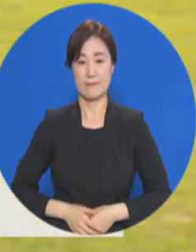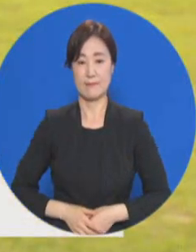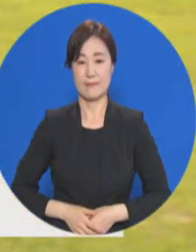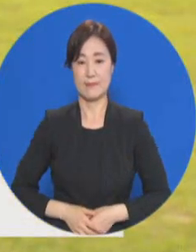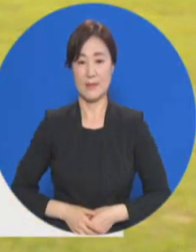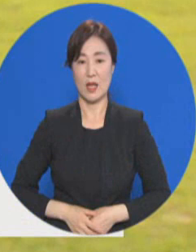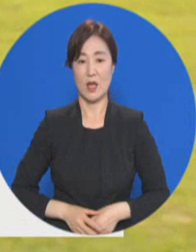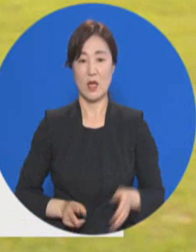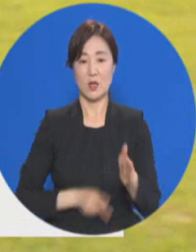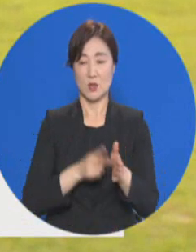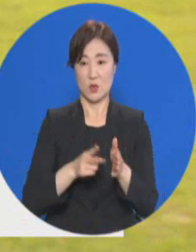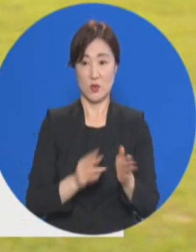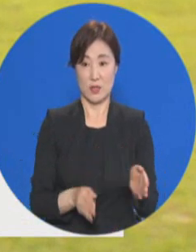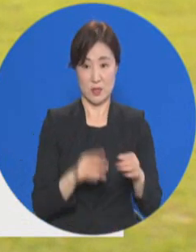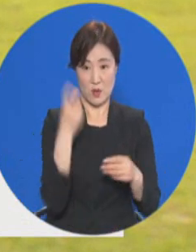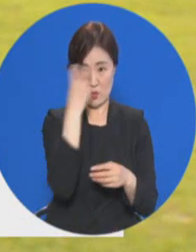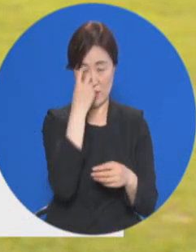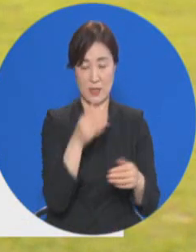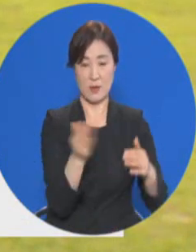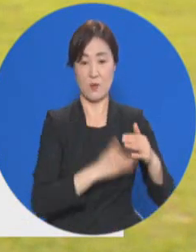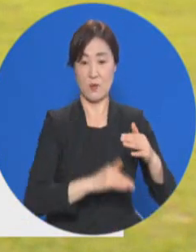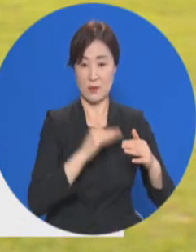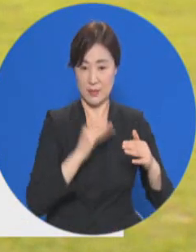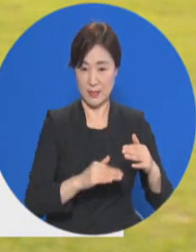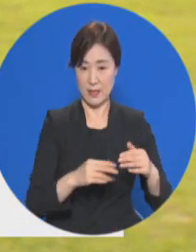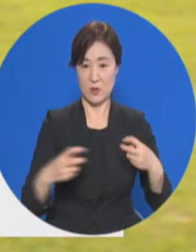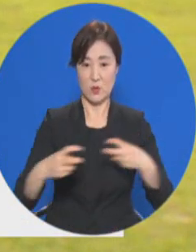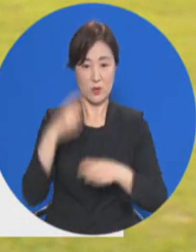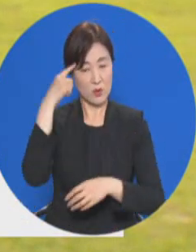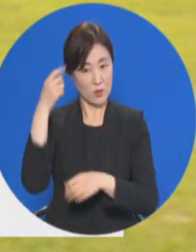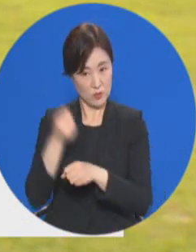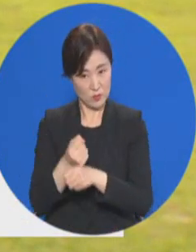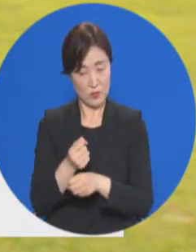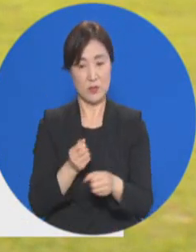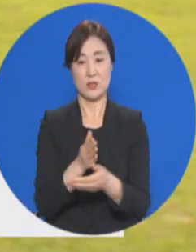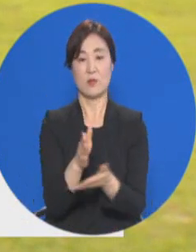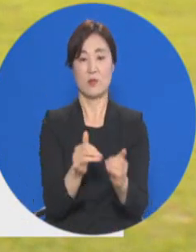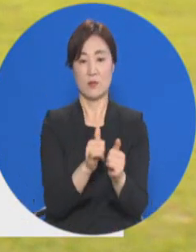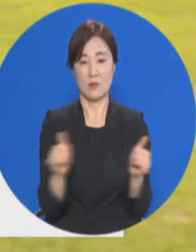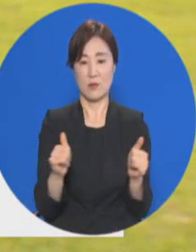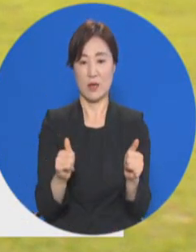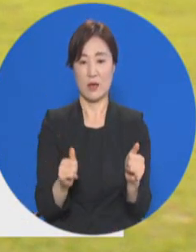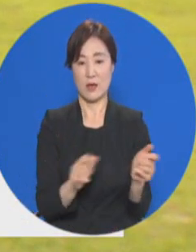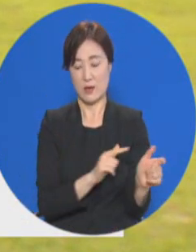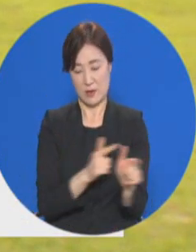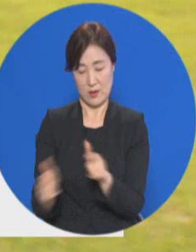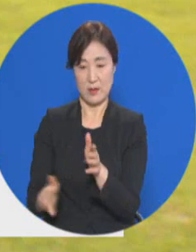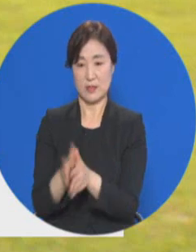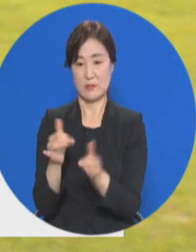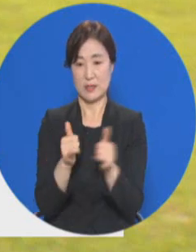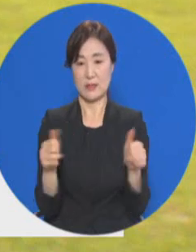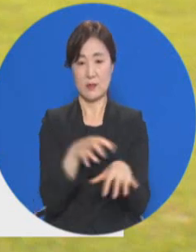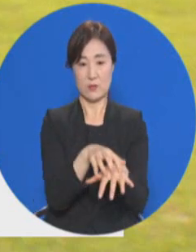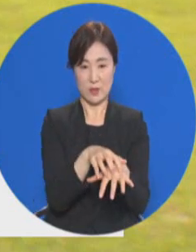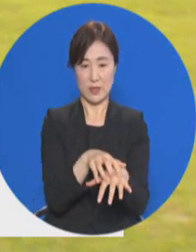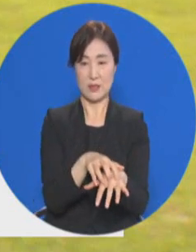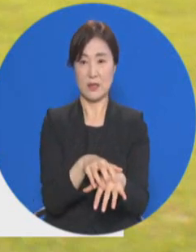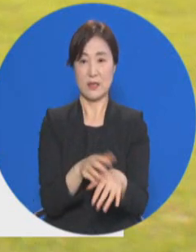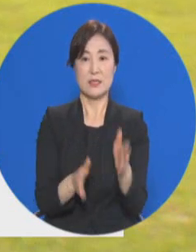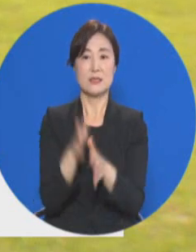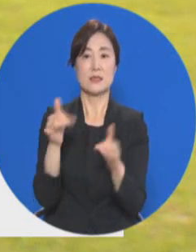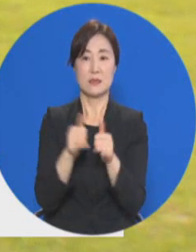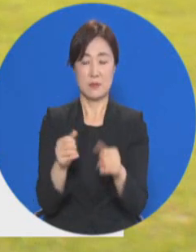철도시설관리공단이라든가 교통연구원의 전문가들 그리고 학계 다양한 시민이 구성돼서 시민들 중심으로